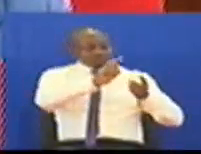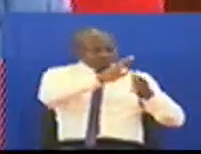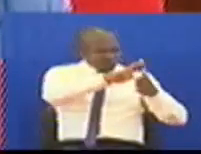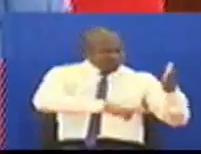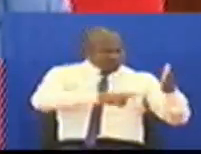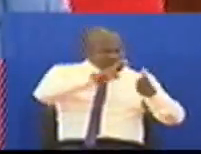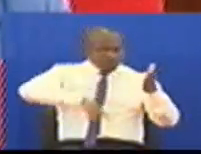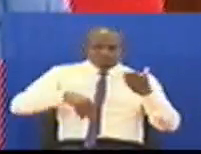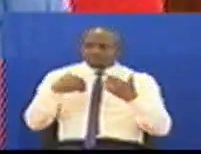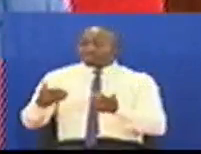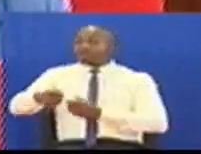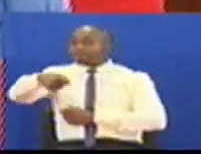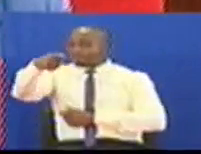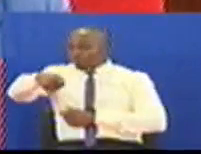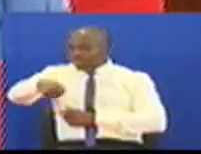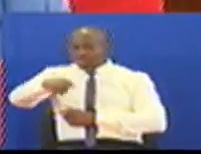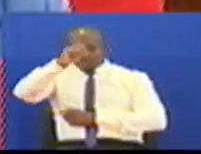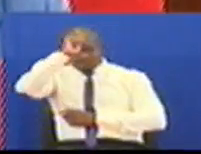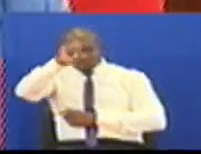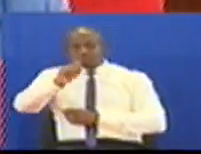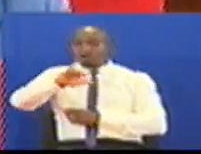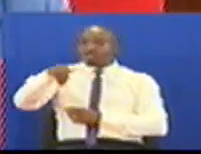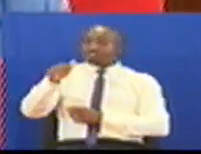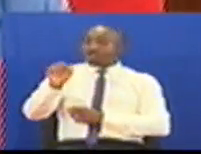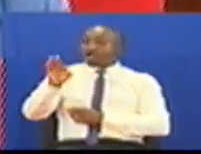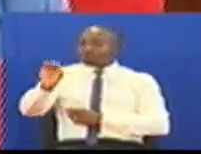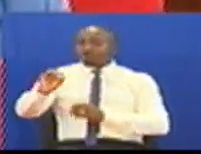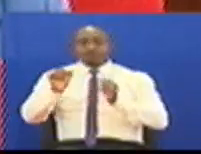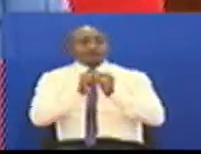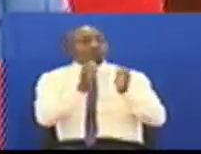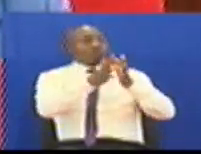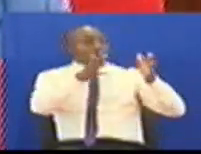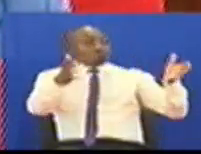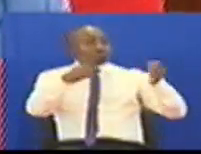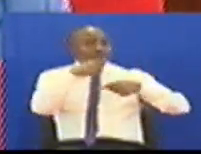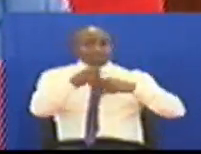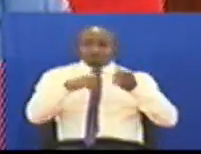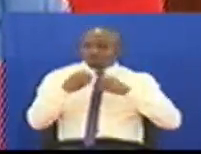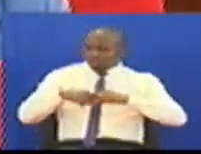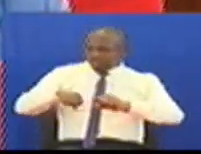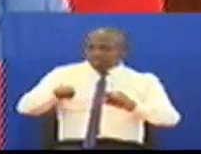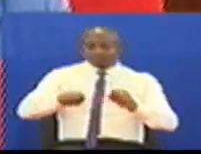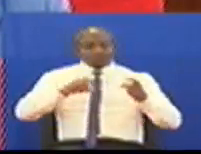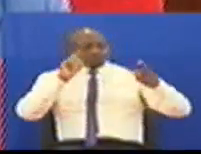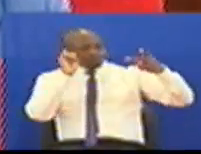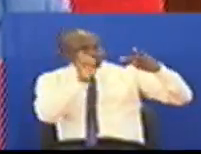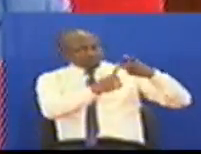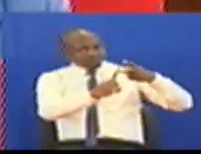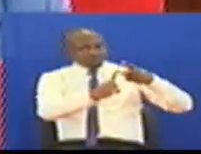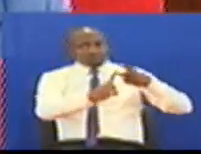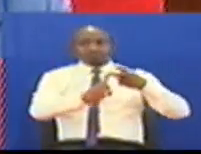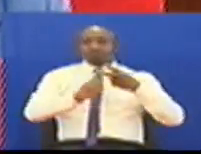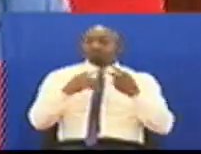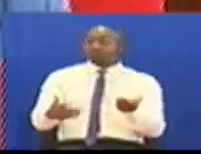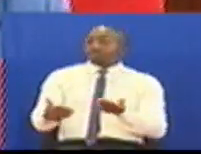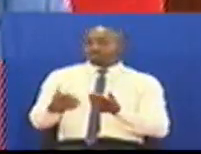kuendelea kumpongeza Mheshimiwa Waziri Jafo kwa mambo makubwa ambayo anayafanya. Jambo lingine ambalo nilikuwa nataka kuongelea Mheshimiwa